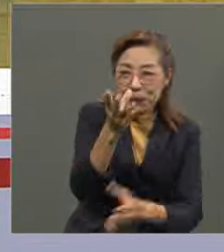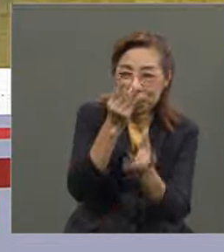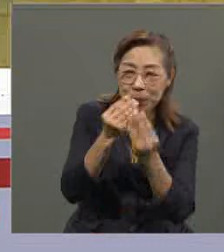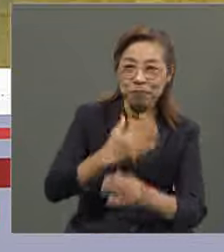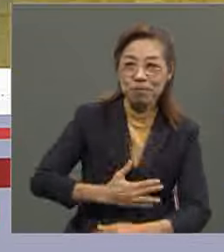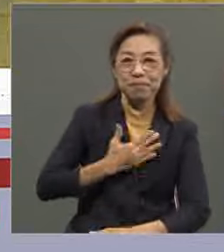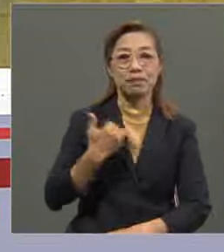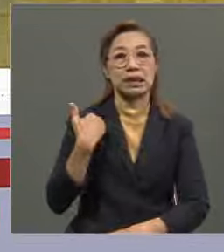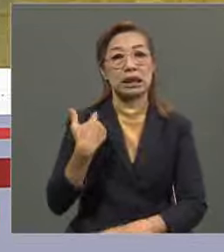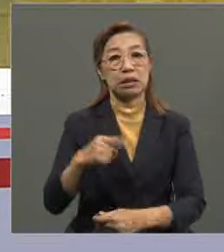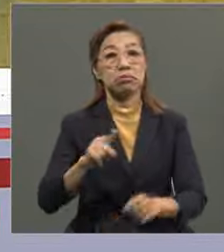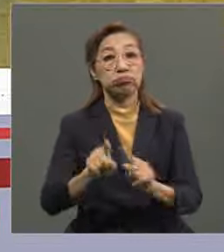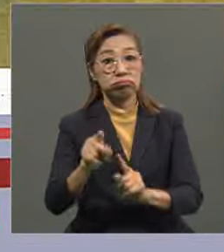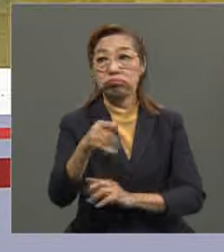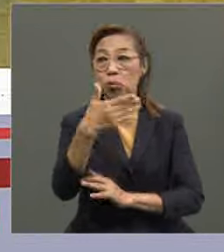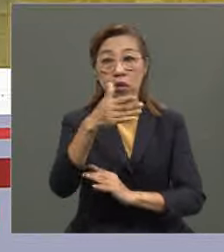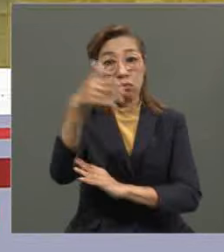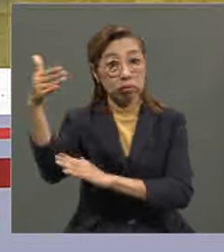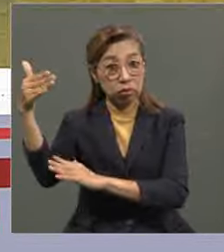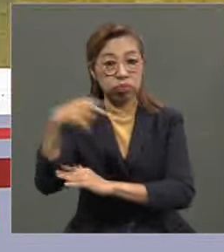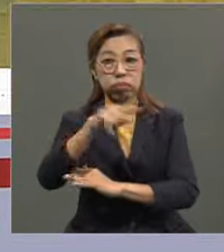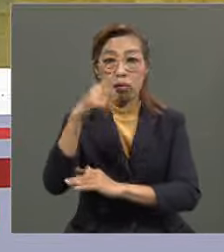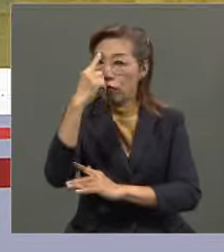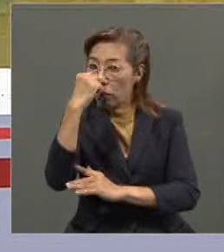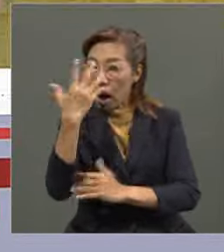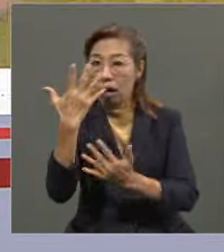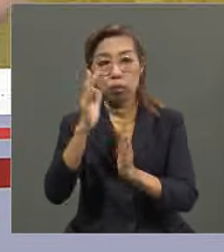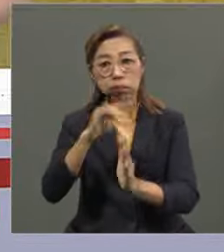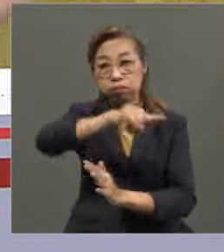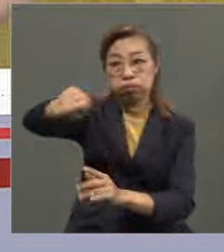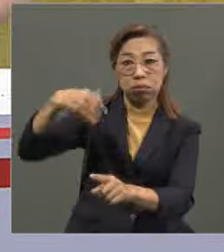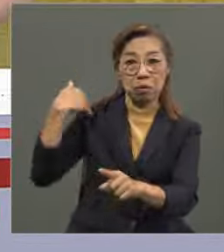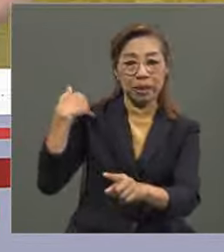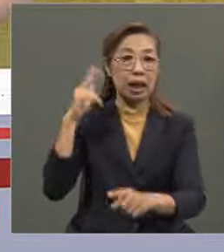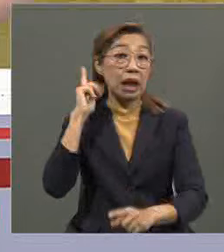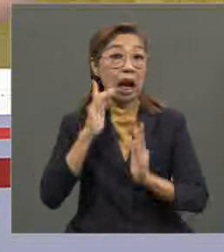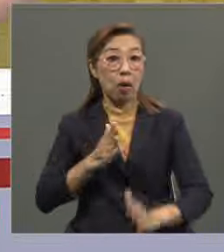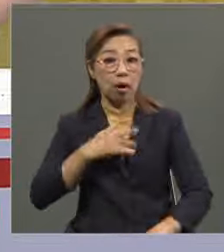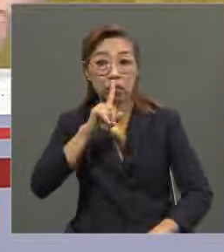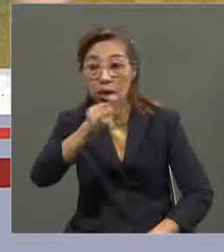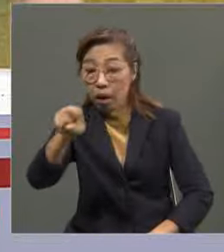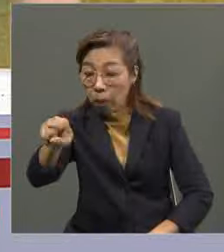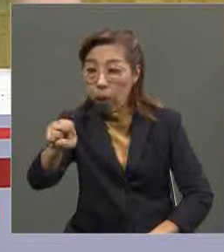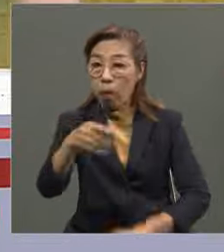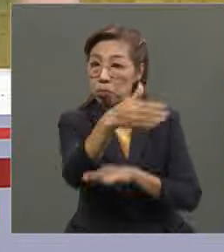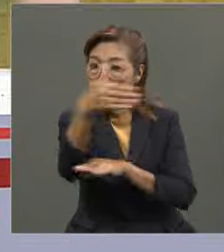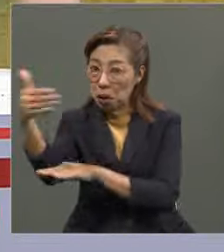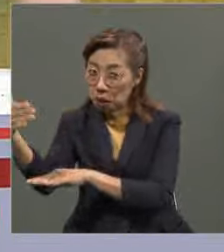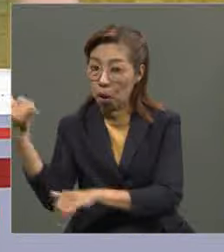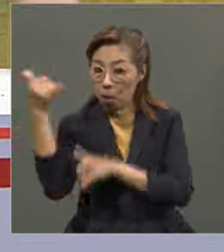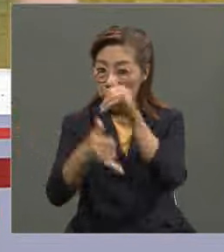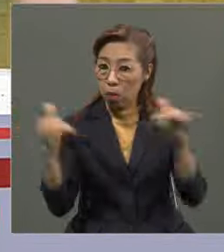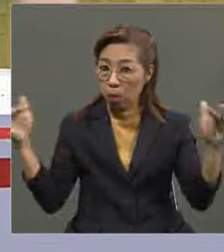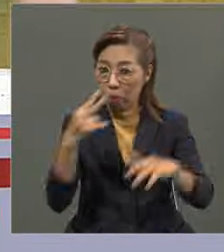รวมถึงแม้แต่ชาวต่างชาตินะครับเมื่อวานนี้ทีมข่าว NBT News เราก็ไปสัมภาษณ์เช่นเดียวกันมีชาวต่างชาติมาจากหลากหลายประเทศเลยบาง